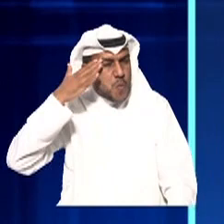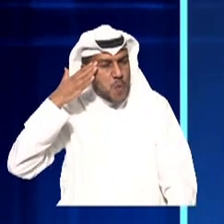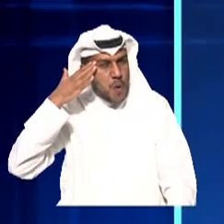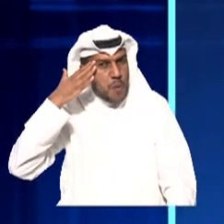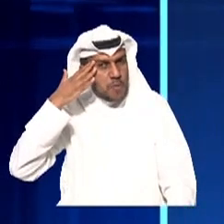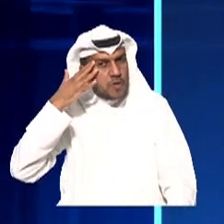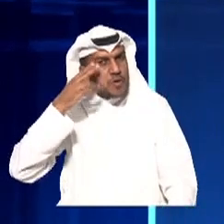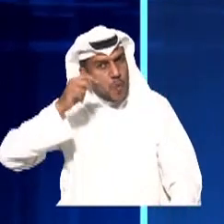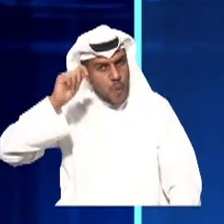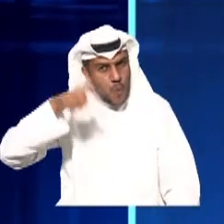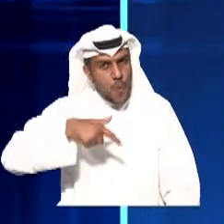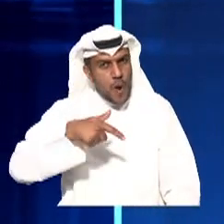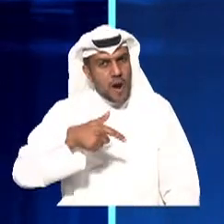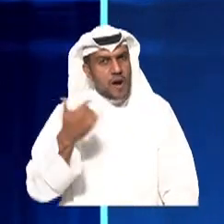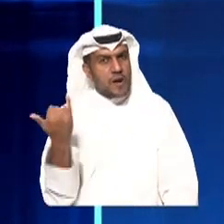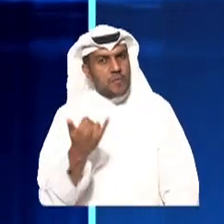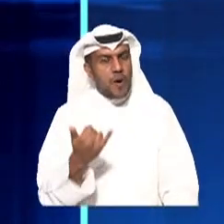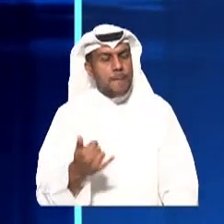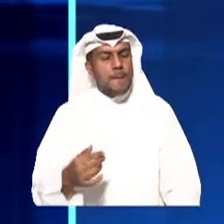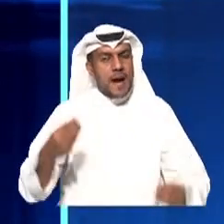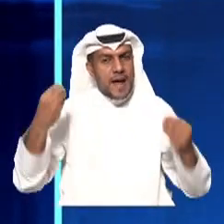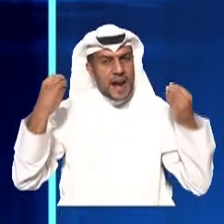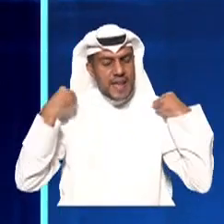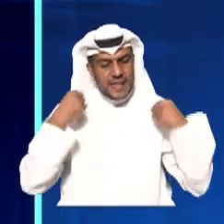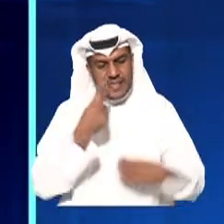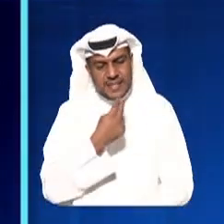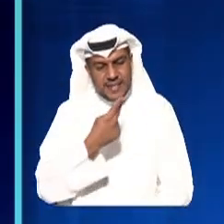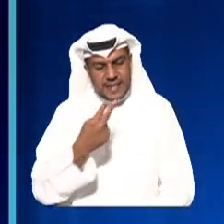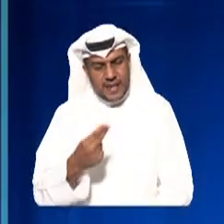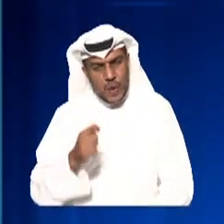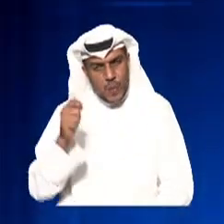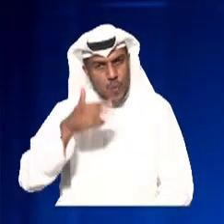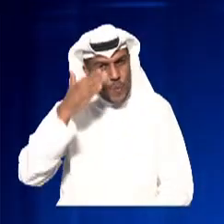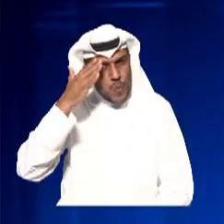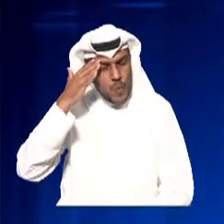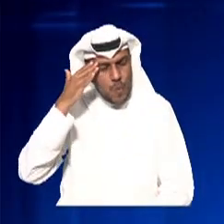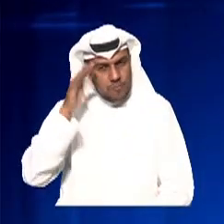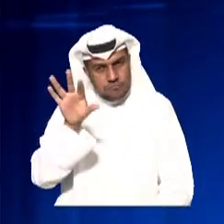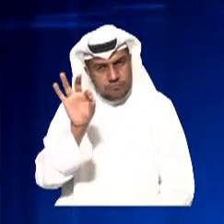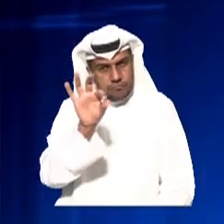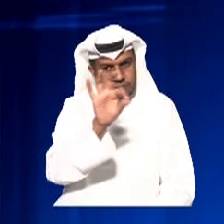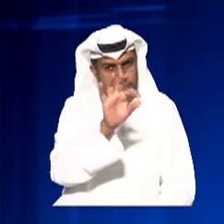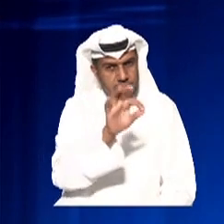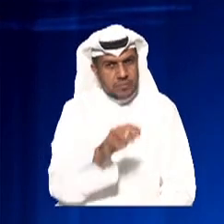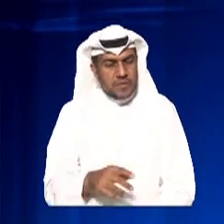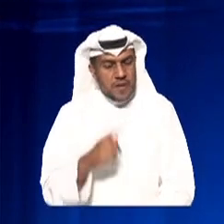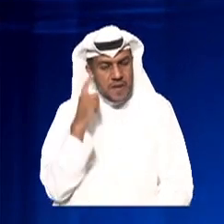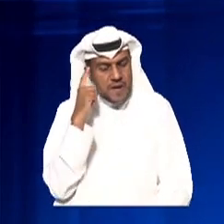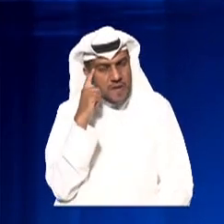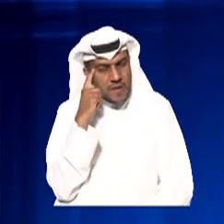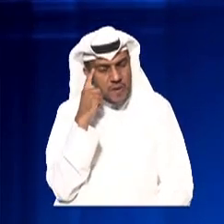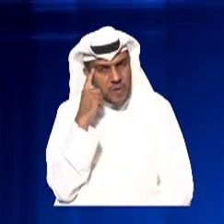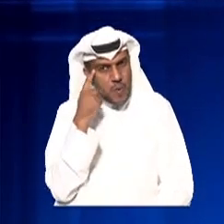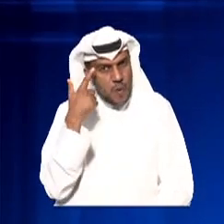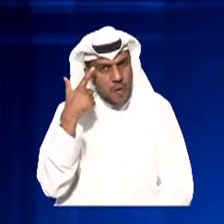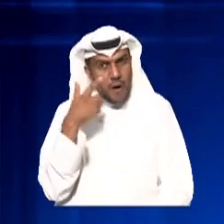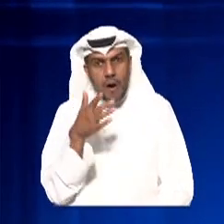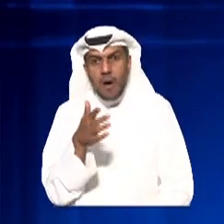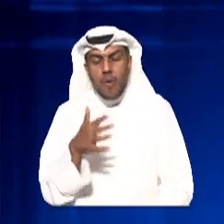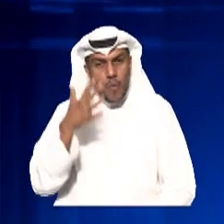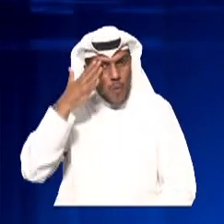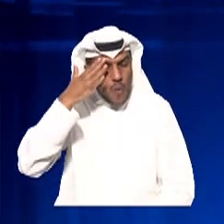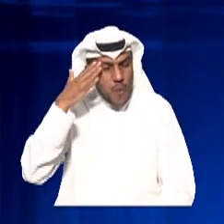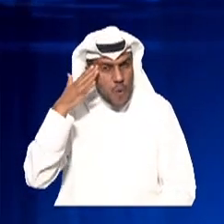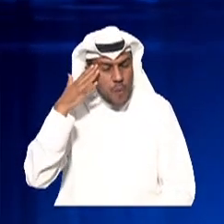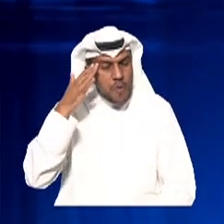للاعبين الكويتيين في الألعاب الرياضية، باعتبارا أن التحول من الهواية أو نصف الاحتراف إلى الاحتراف